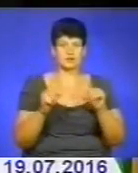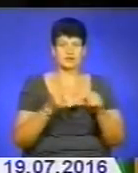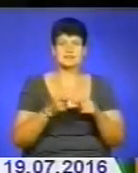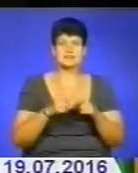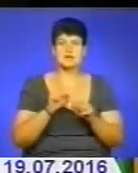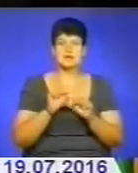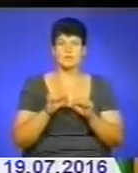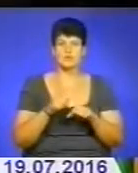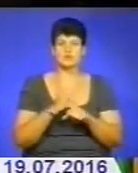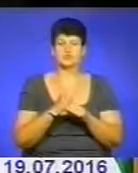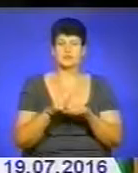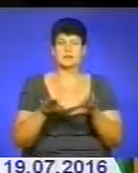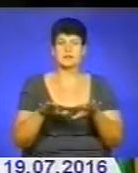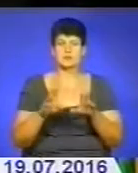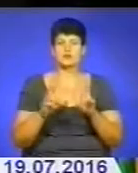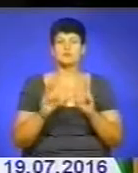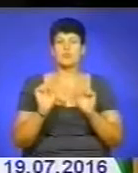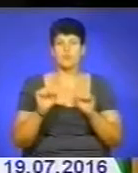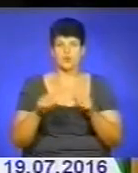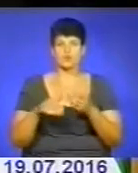зробити на місці і хтось може допомогти.